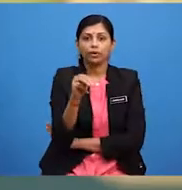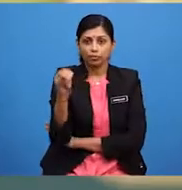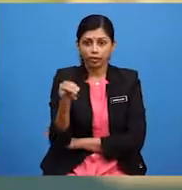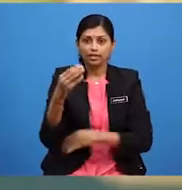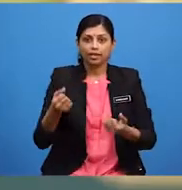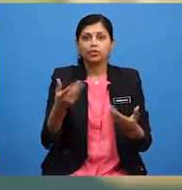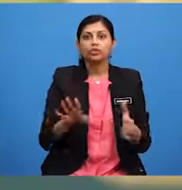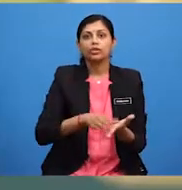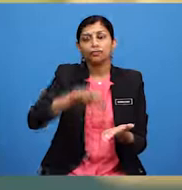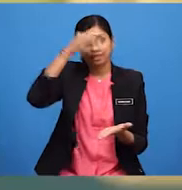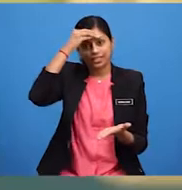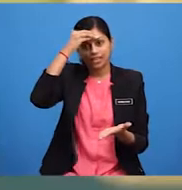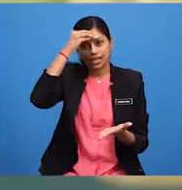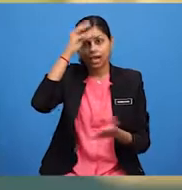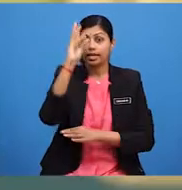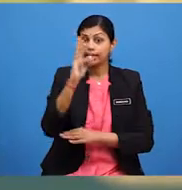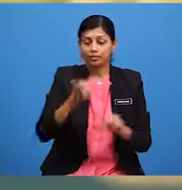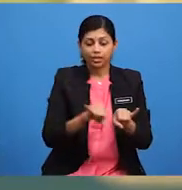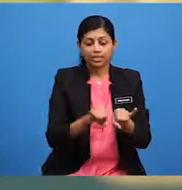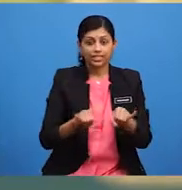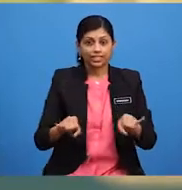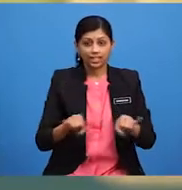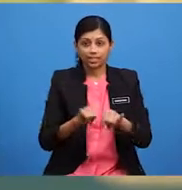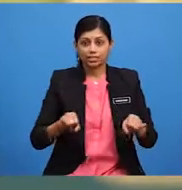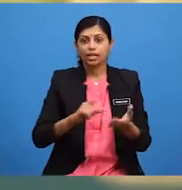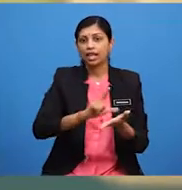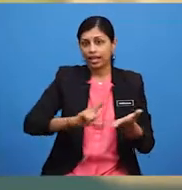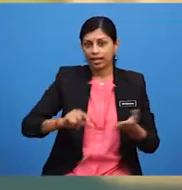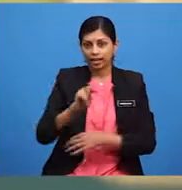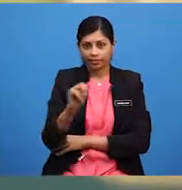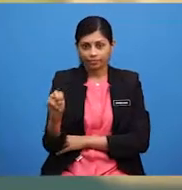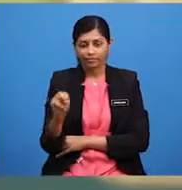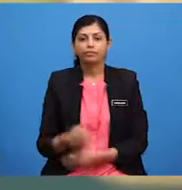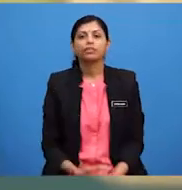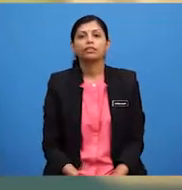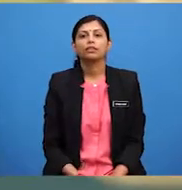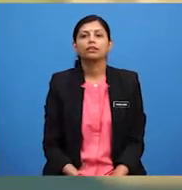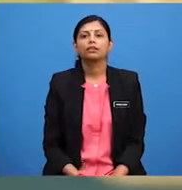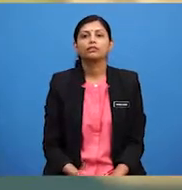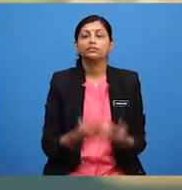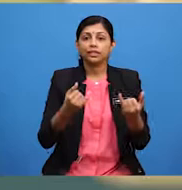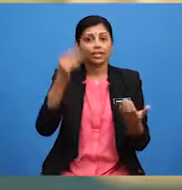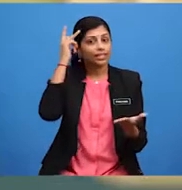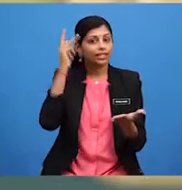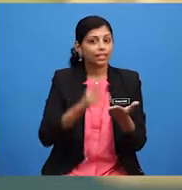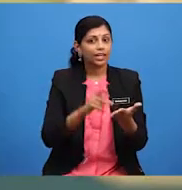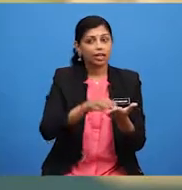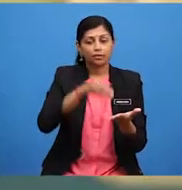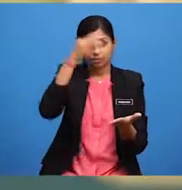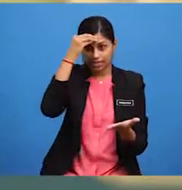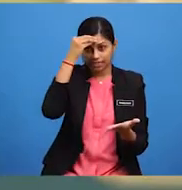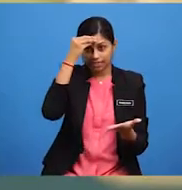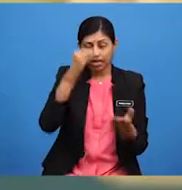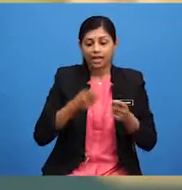mempelajari tentang 6 jenis lakaran, sekarang kita akan mengenal pasti